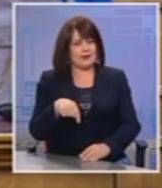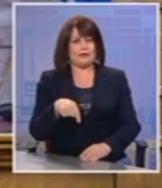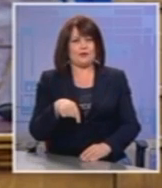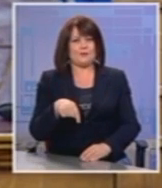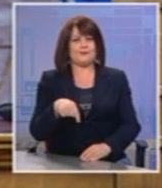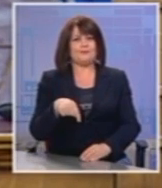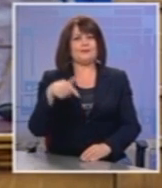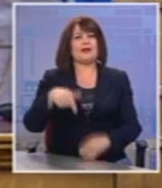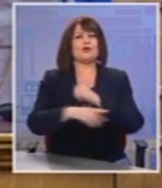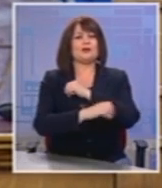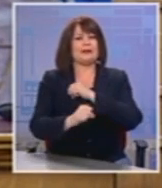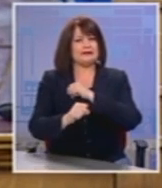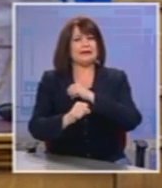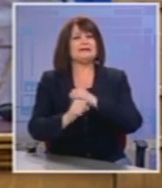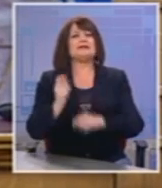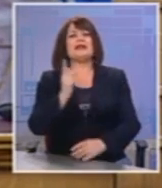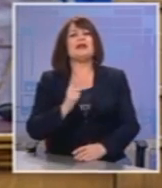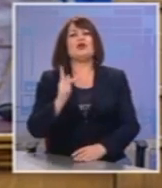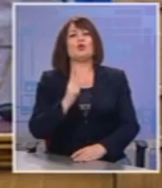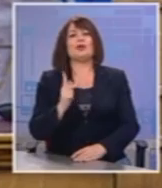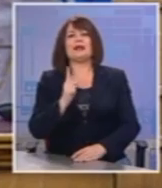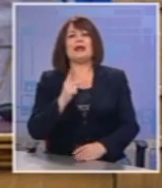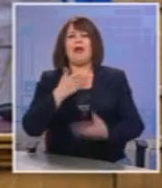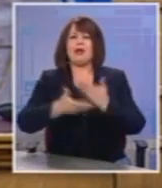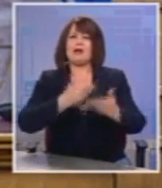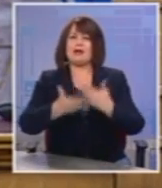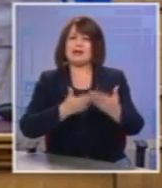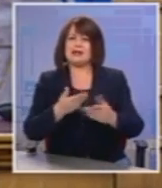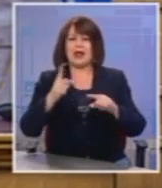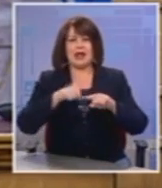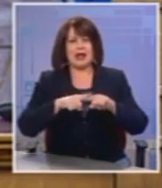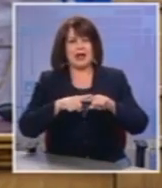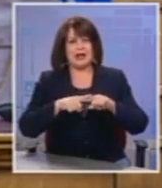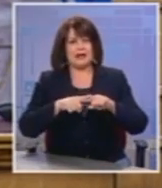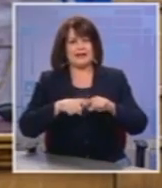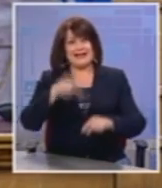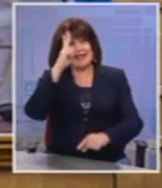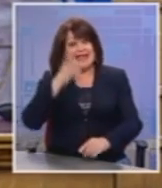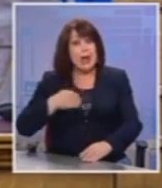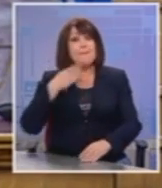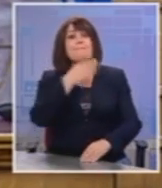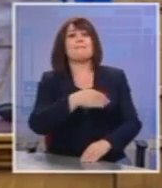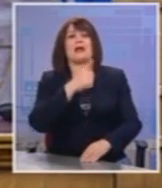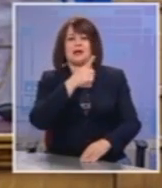γενικός γραμματέας για την κοινωνική αλληλεγγύη της ελλάδος βρίσκεται στη